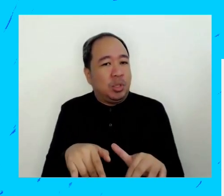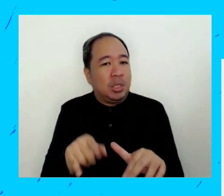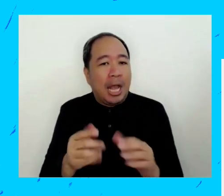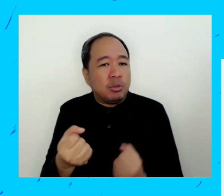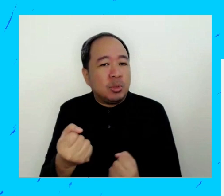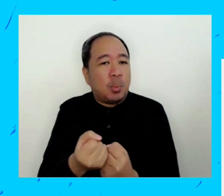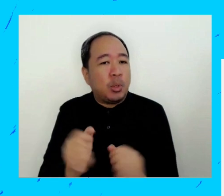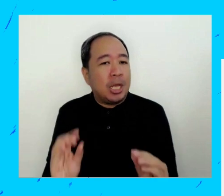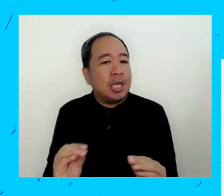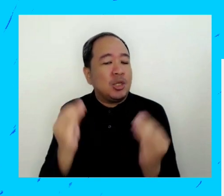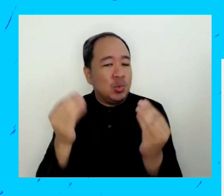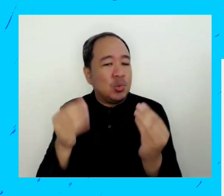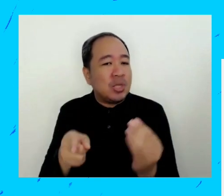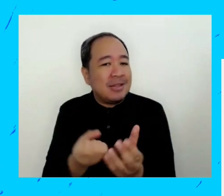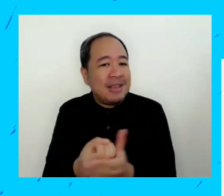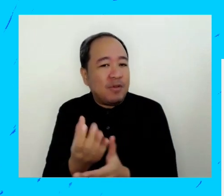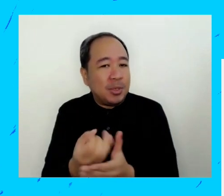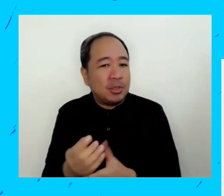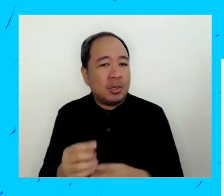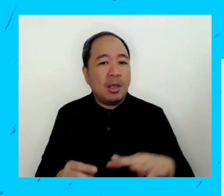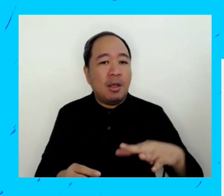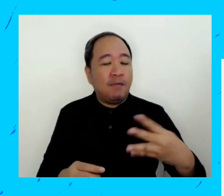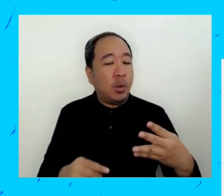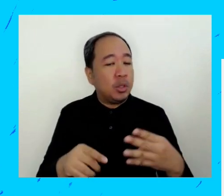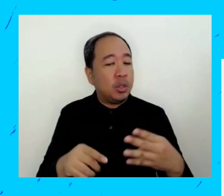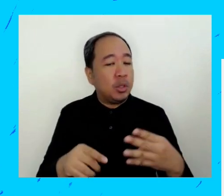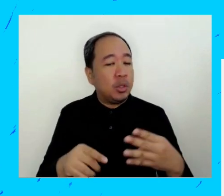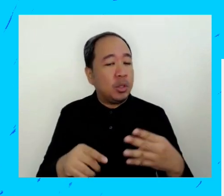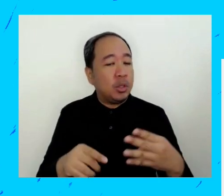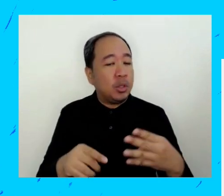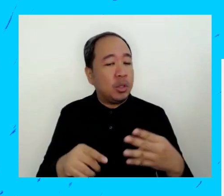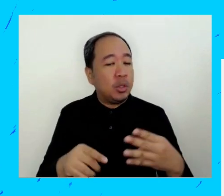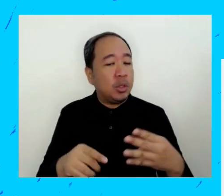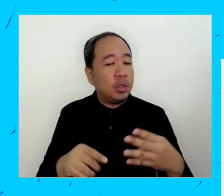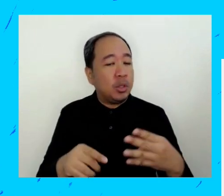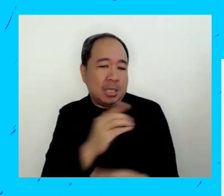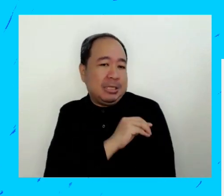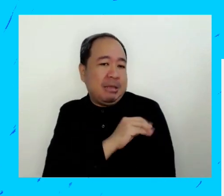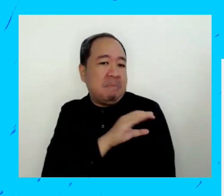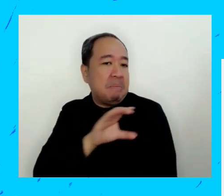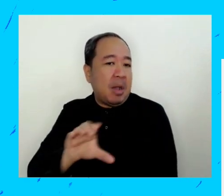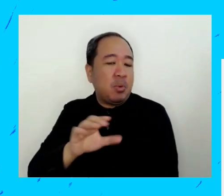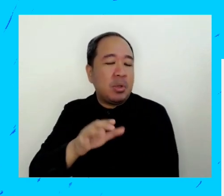Et autonomiser les parents et les responsables tellement